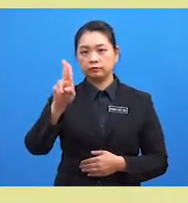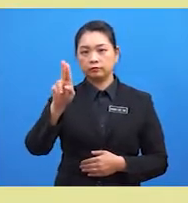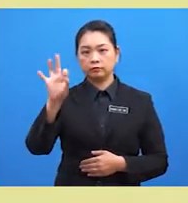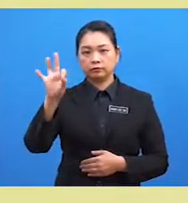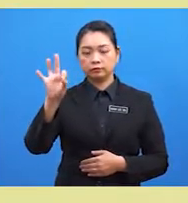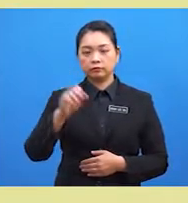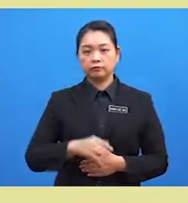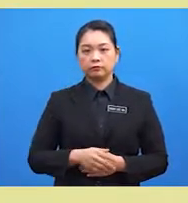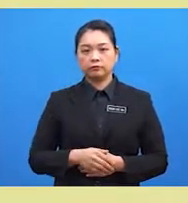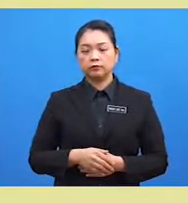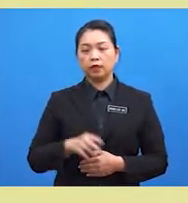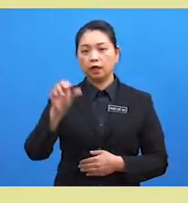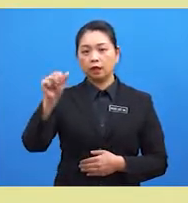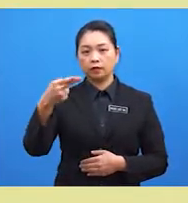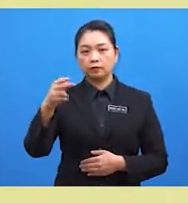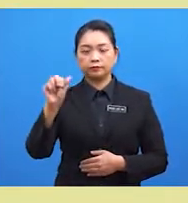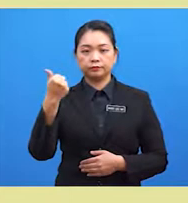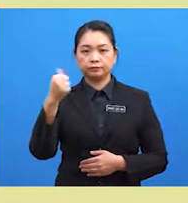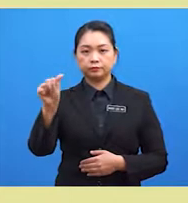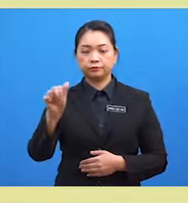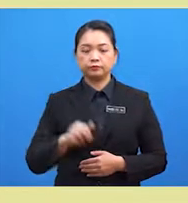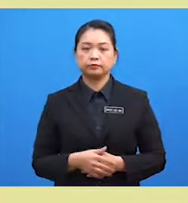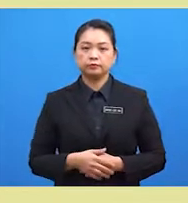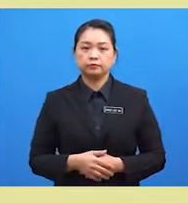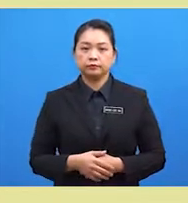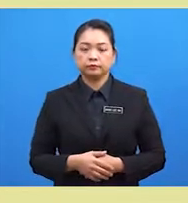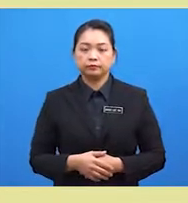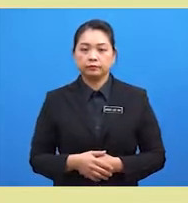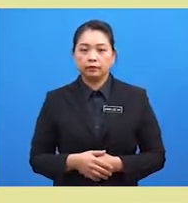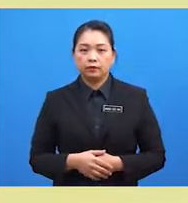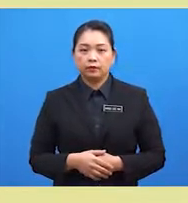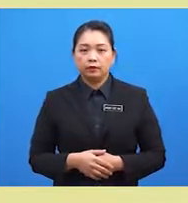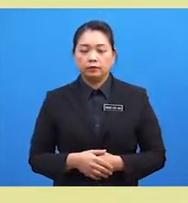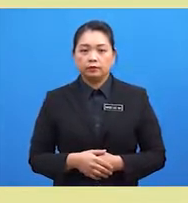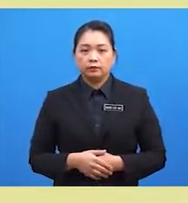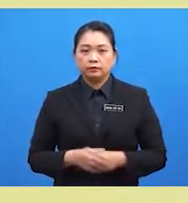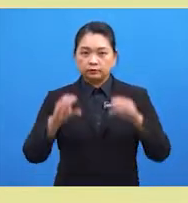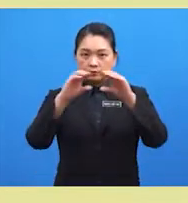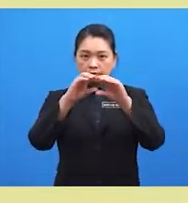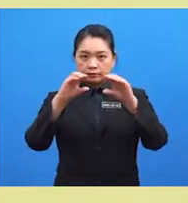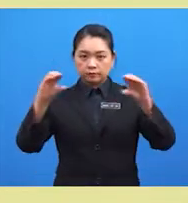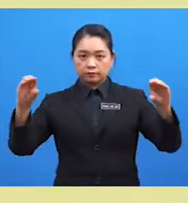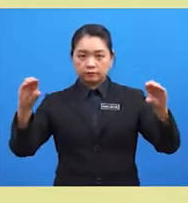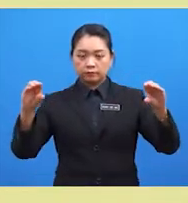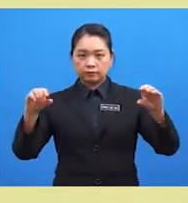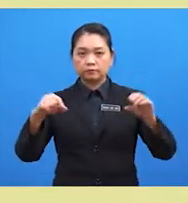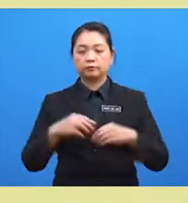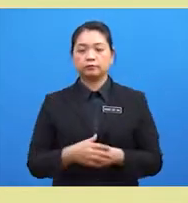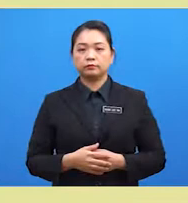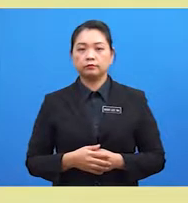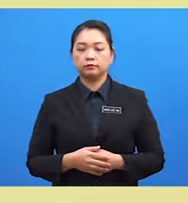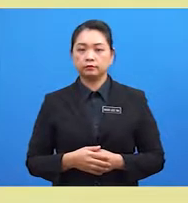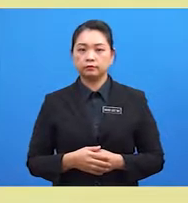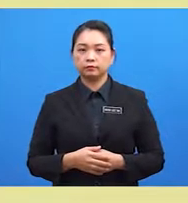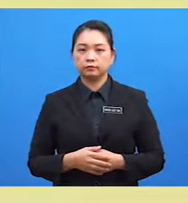9 suku kata. Dan ah, 10 suku kata. Dalam baris syair tersebut, setelah diceraikinkan mengikut